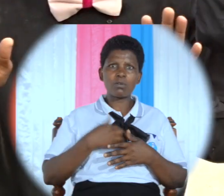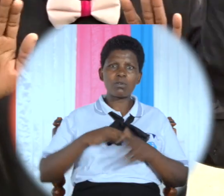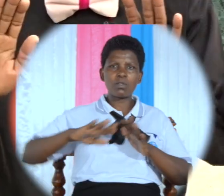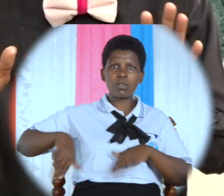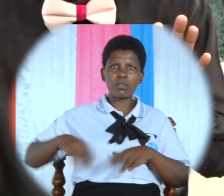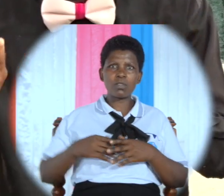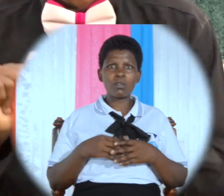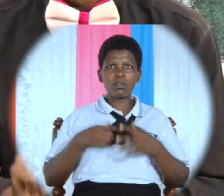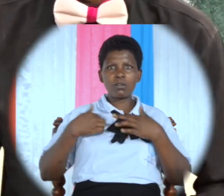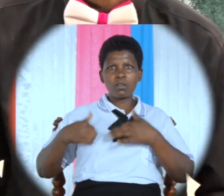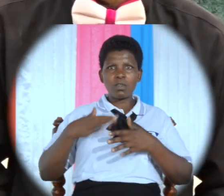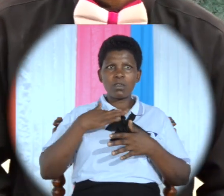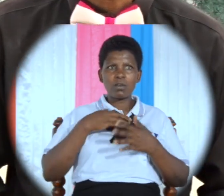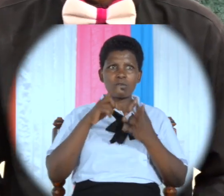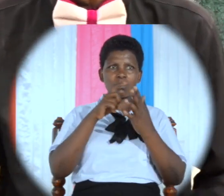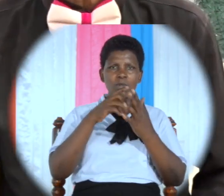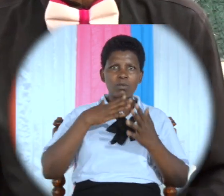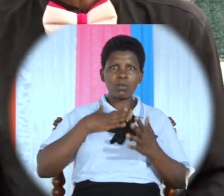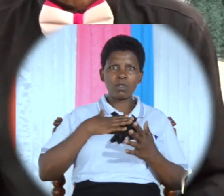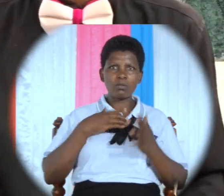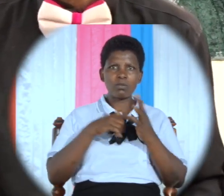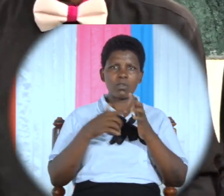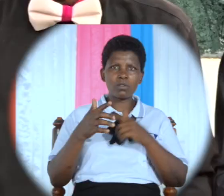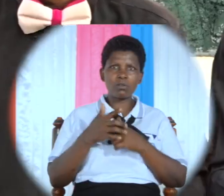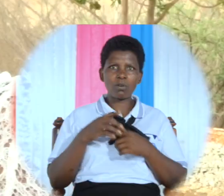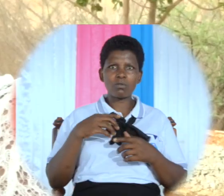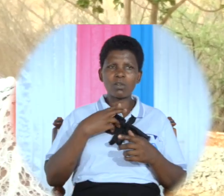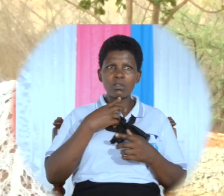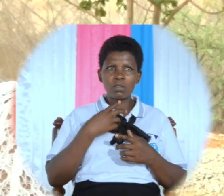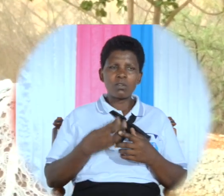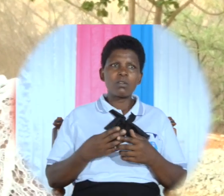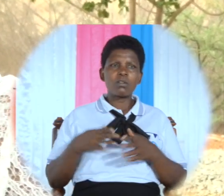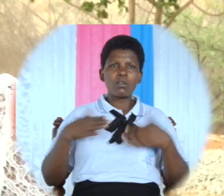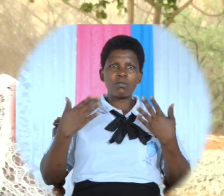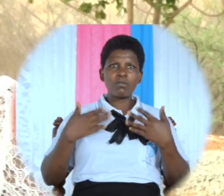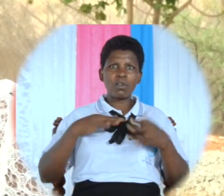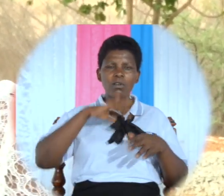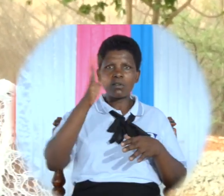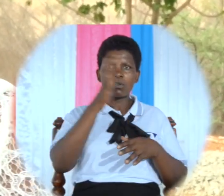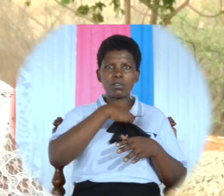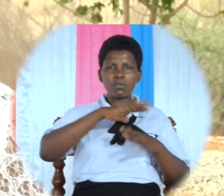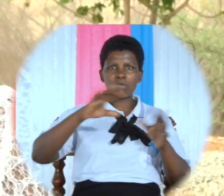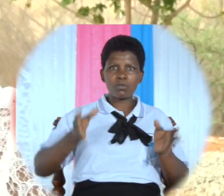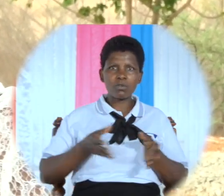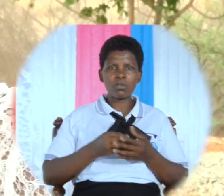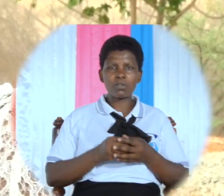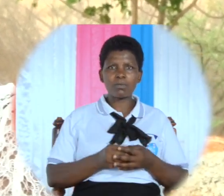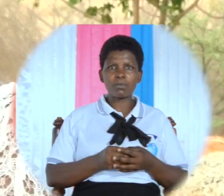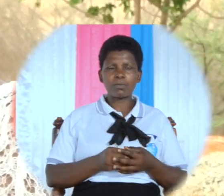wangu niyote ni hana manena Yesu wangu kwa nini na furaha siku